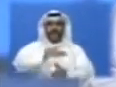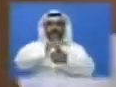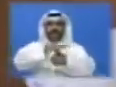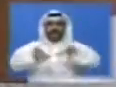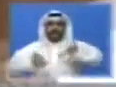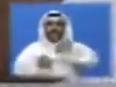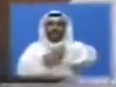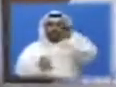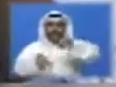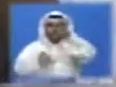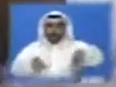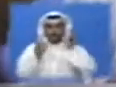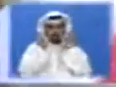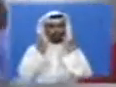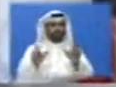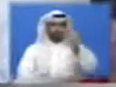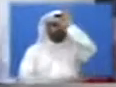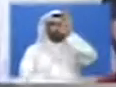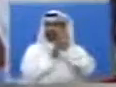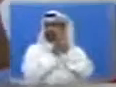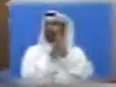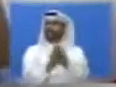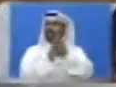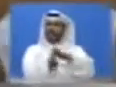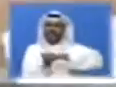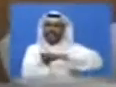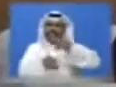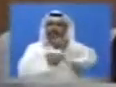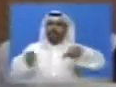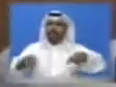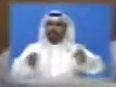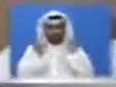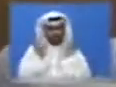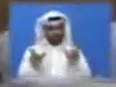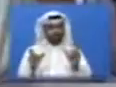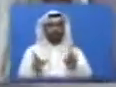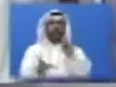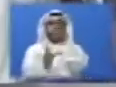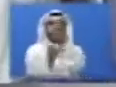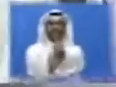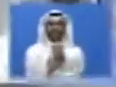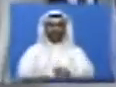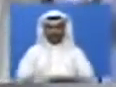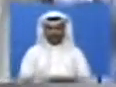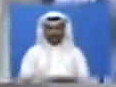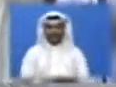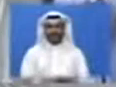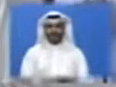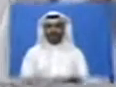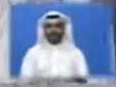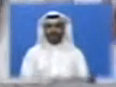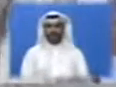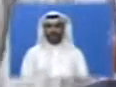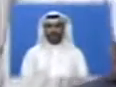مجلس الأمة يؤكد أن رجال الأمن في الكويت يقدمون أروع الأمثلة على التضحية والإيثار.